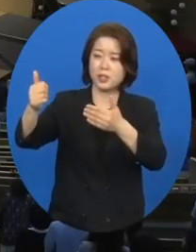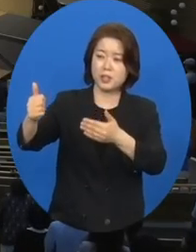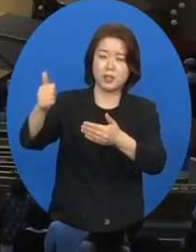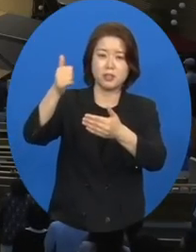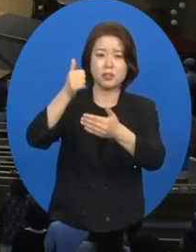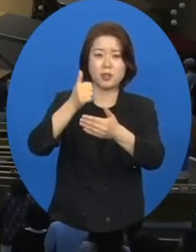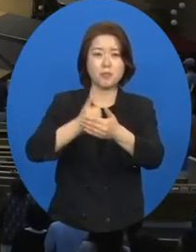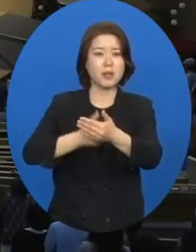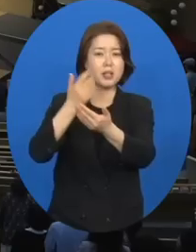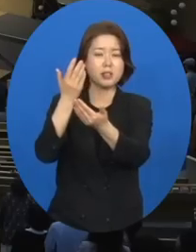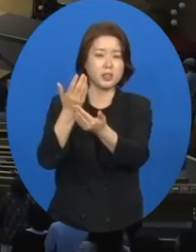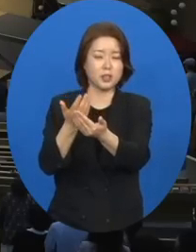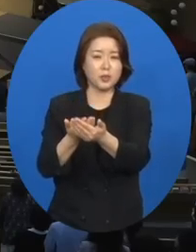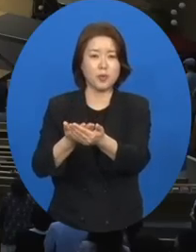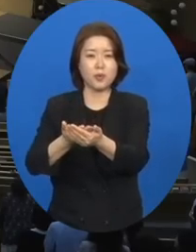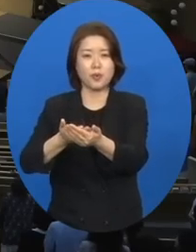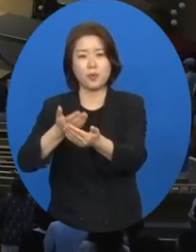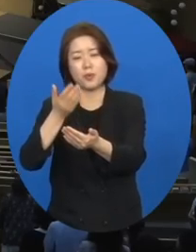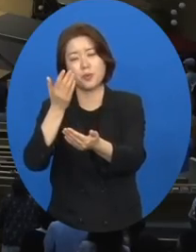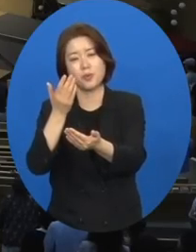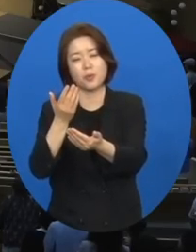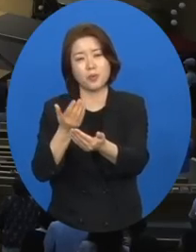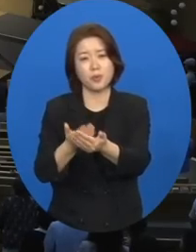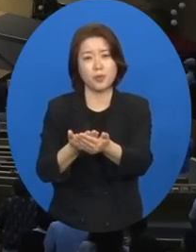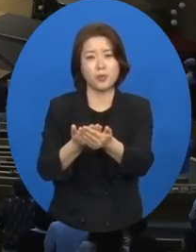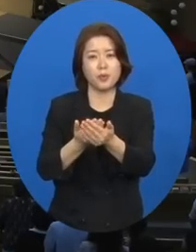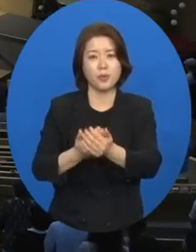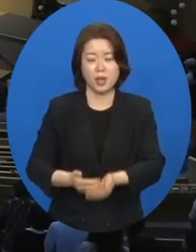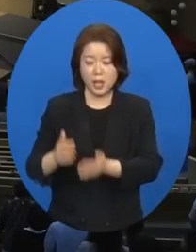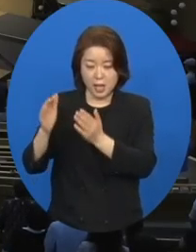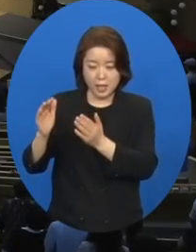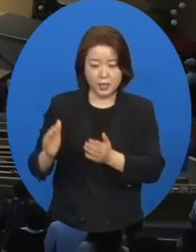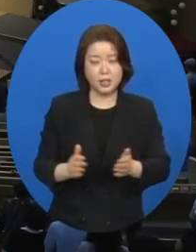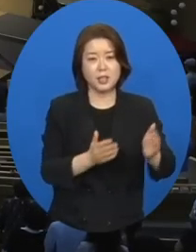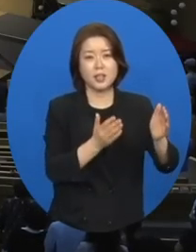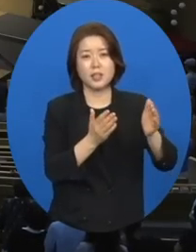wouter coo 5